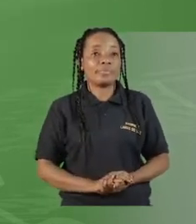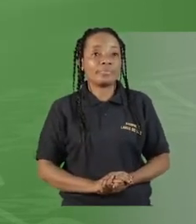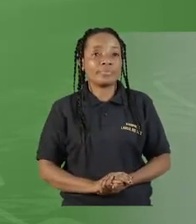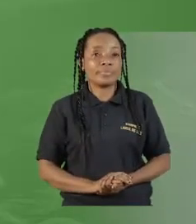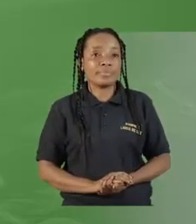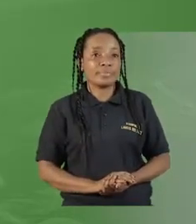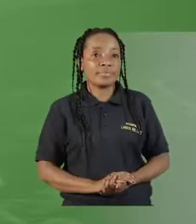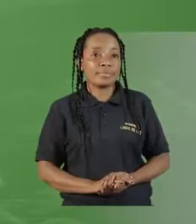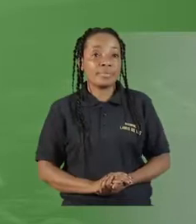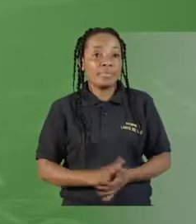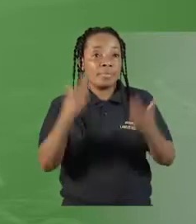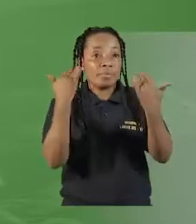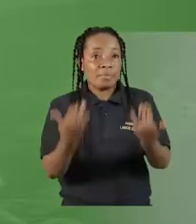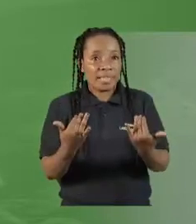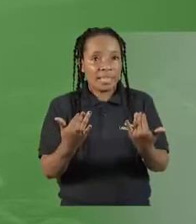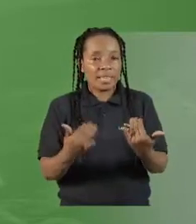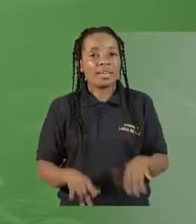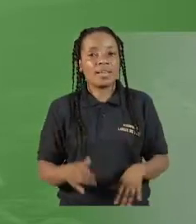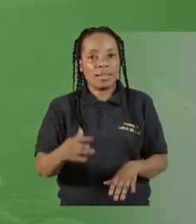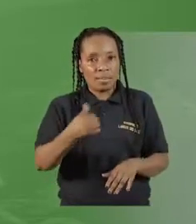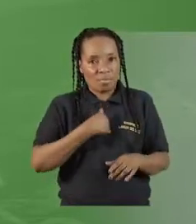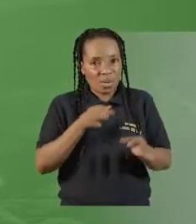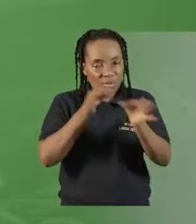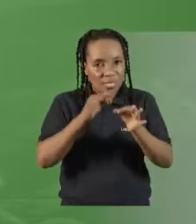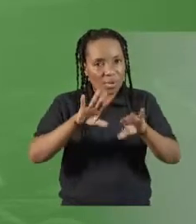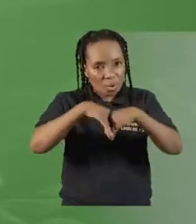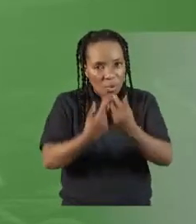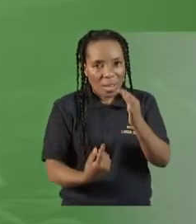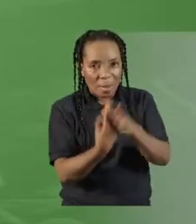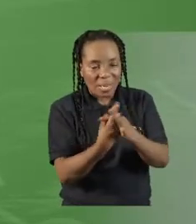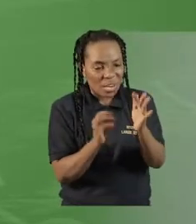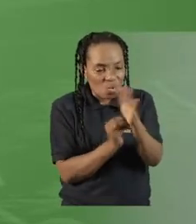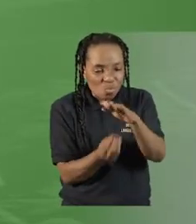allons maintenant expliquer la formation de la rouille.